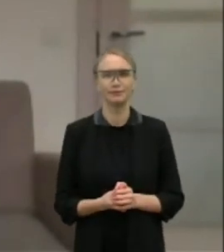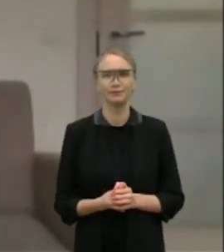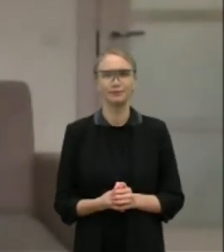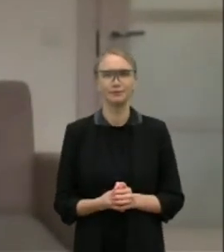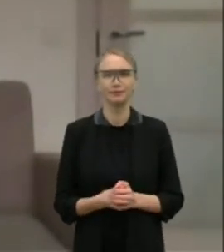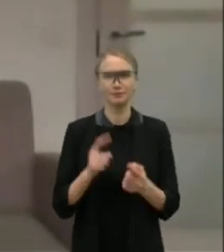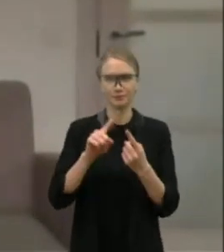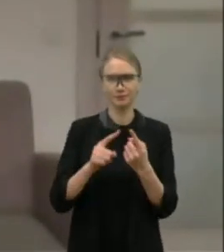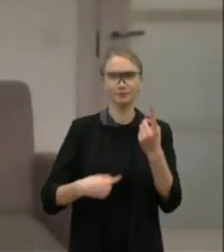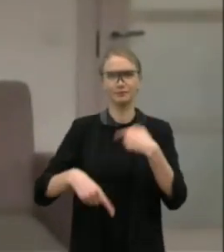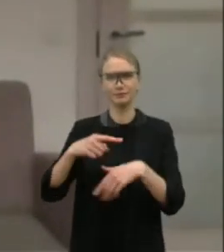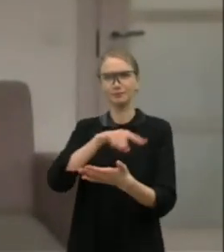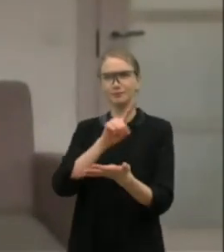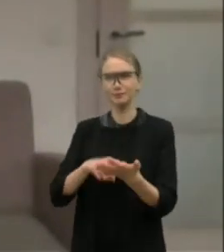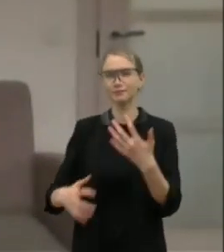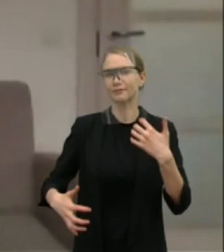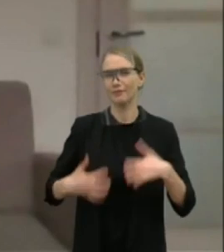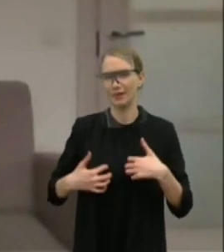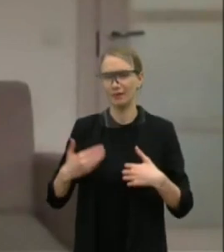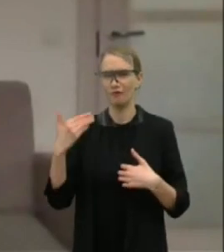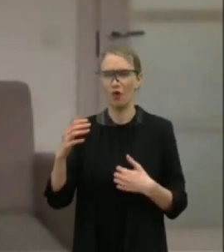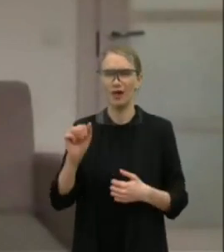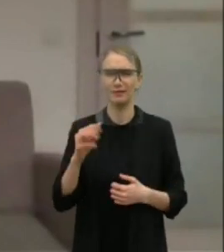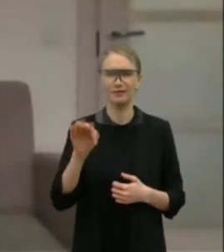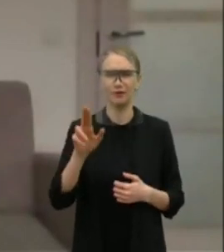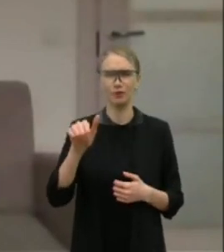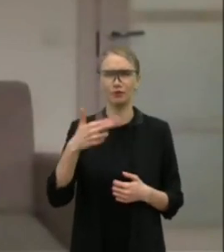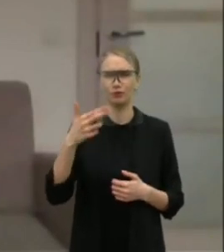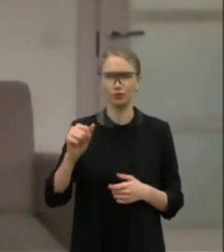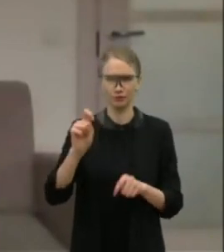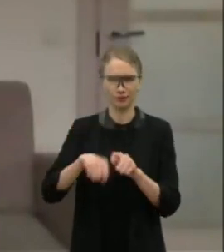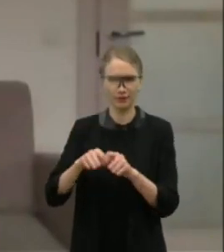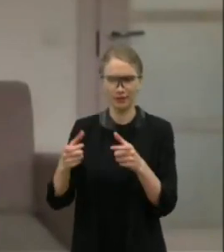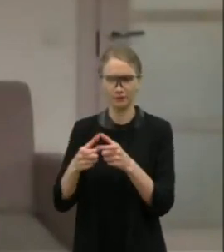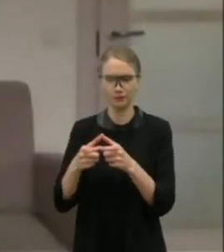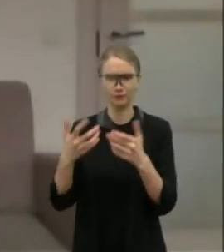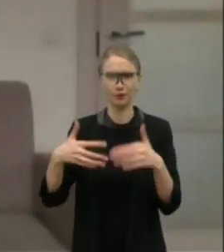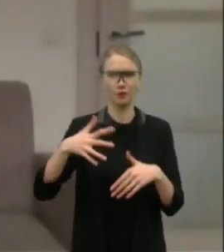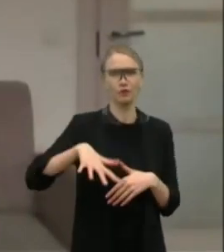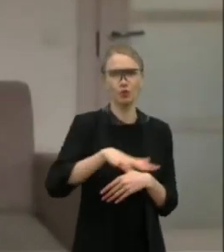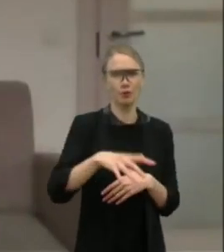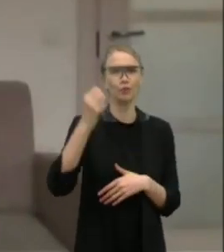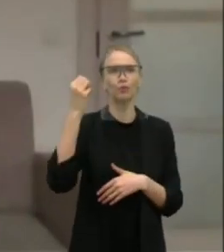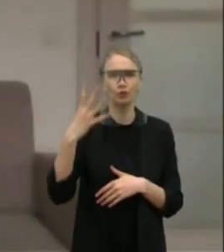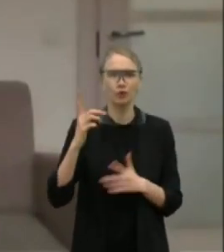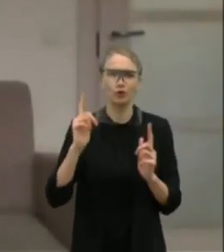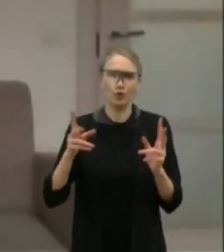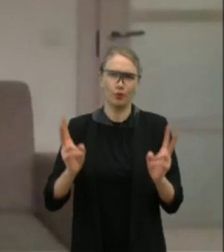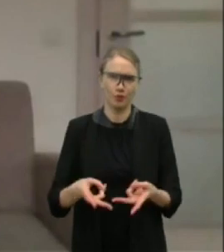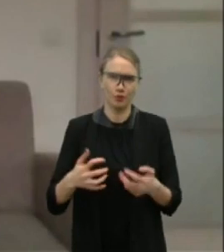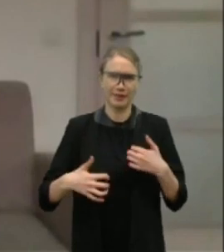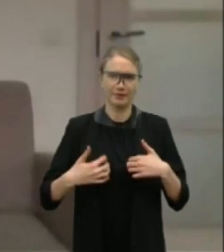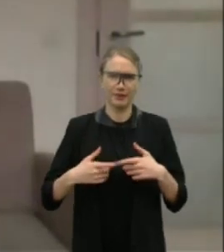prisimintas klausimas dėl greitųjų antigenų testų ir tikrai yra visuotinai jau pripažįstama, kaip yra reikalingi tie